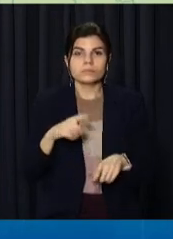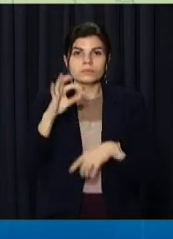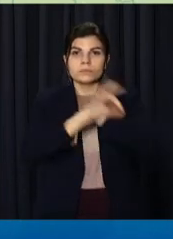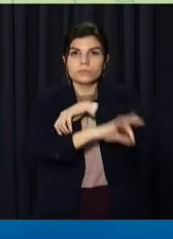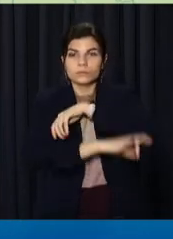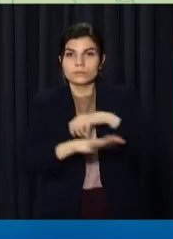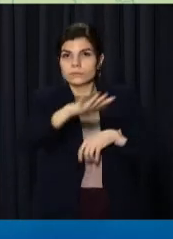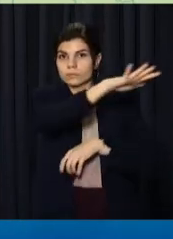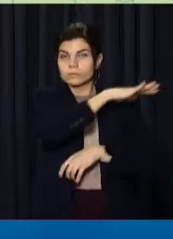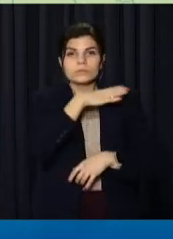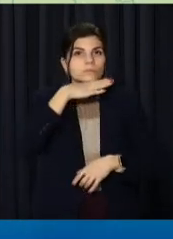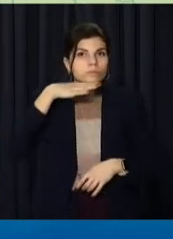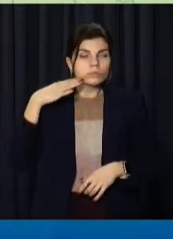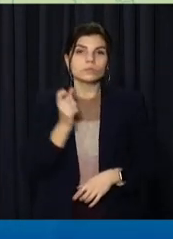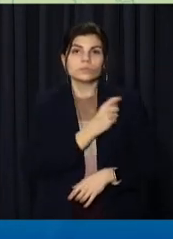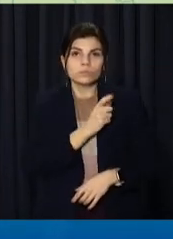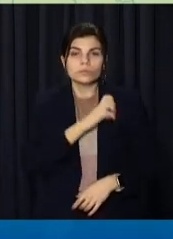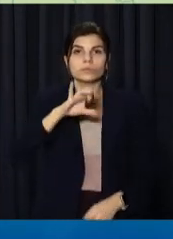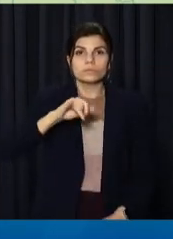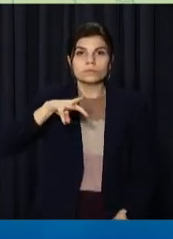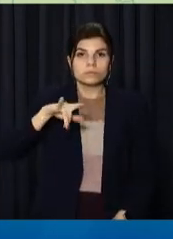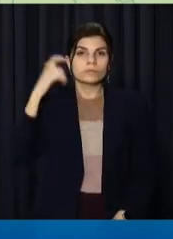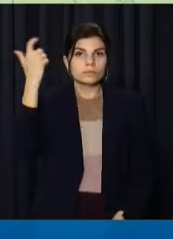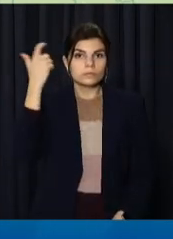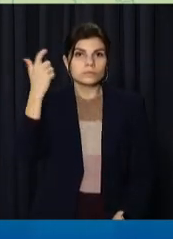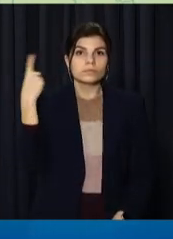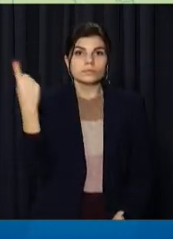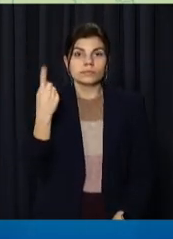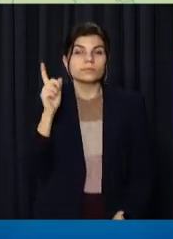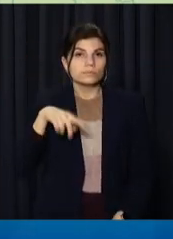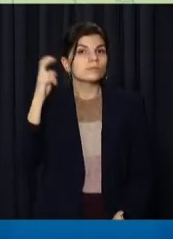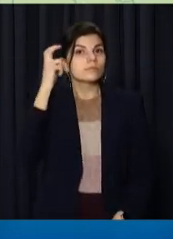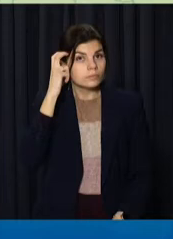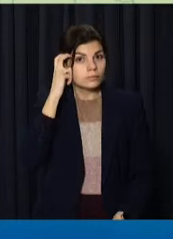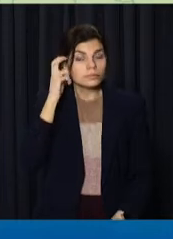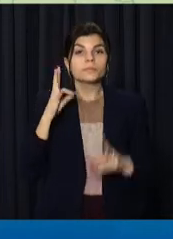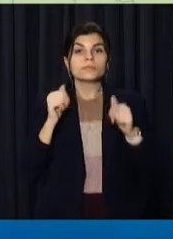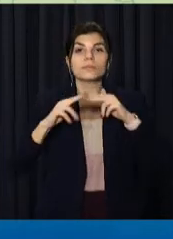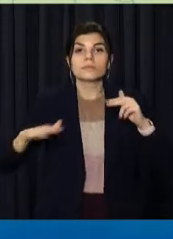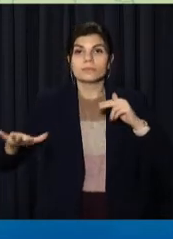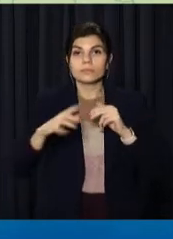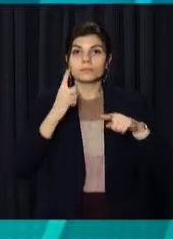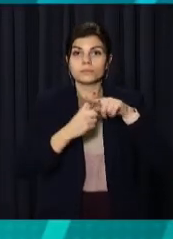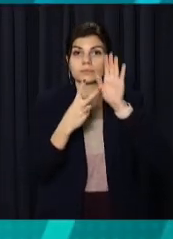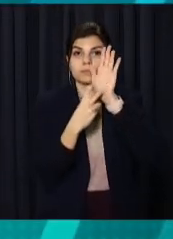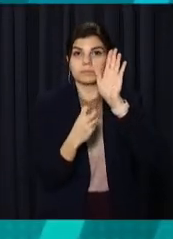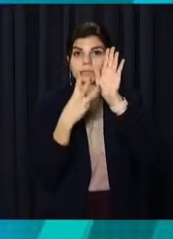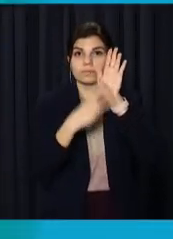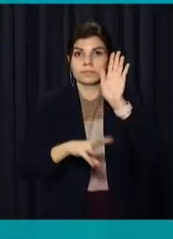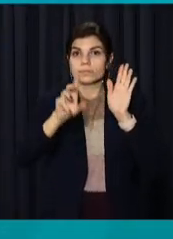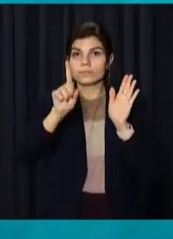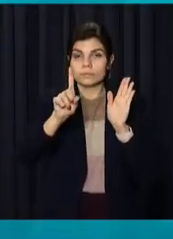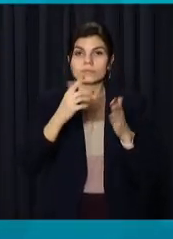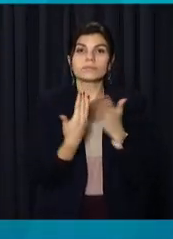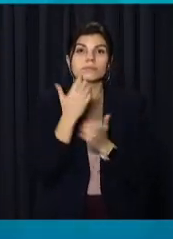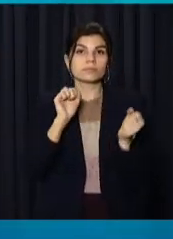західні регіони, а також Одеська, Сумська, Харківська області та Київ. На Дніпропетровщині плюс 781